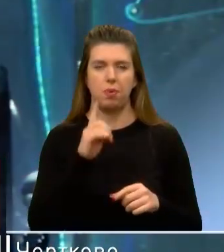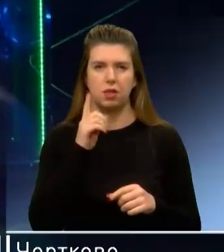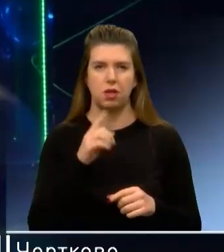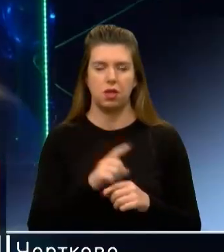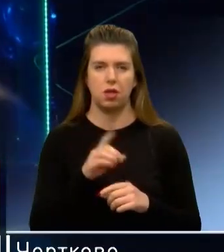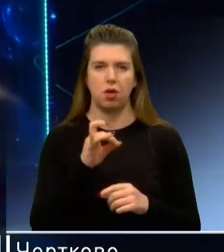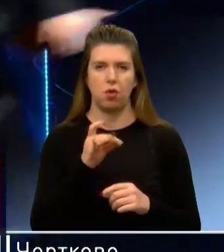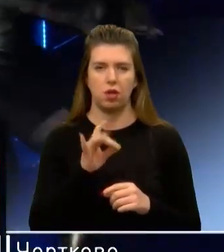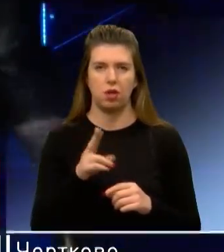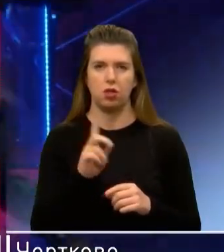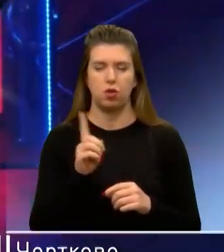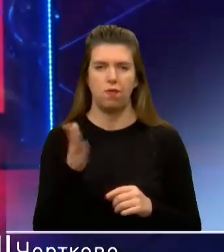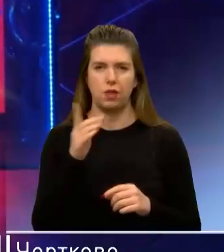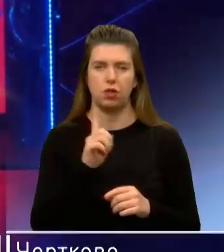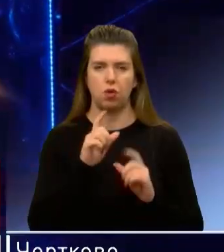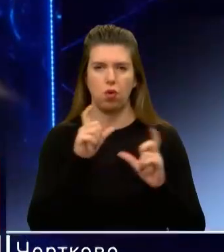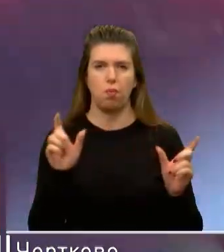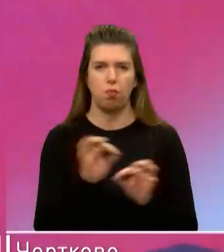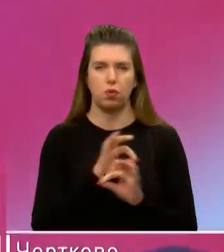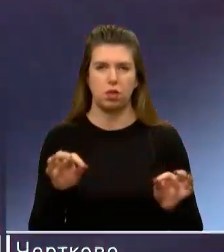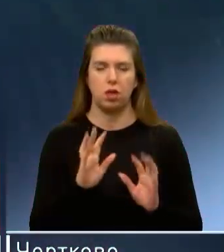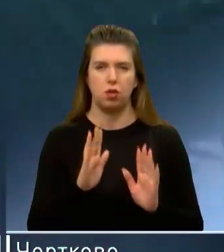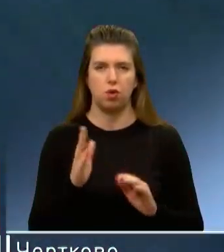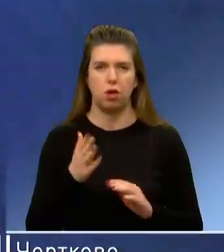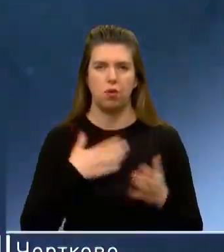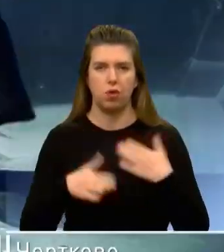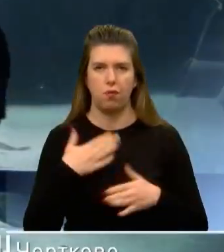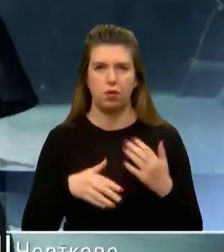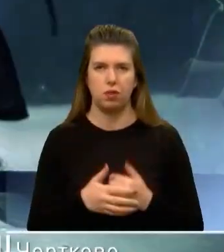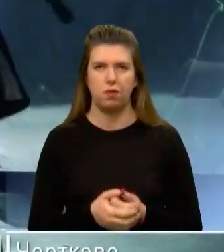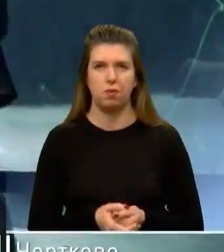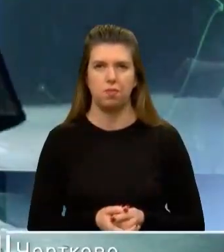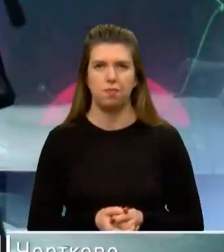рокерши которым что ветер что громкая музыка только в